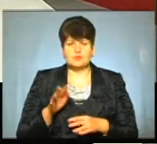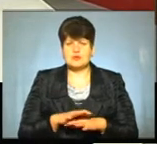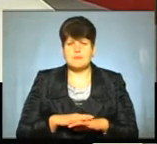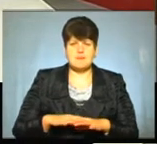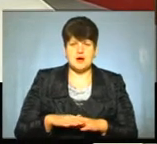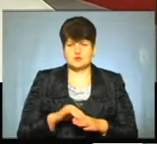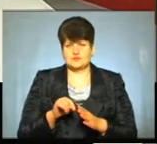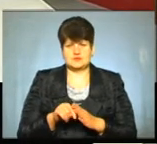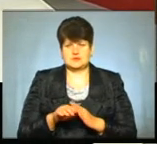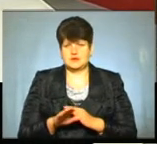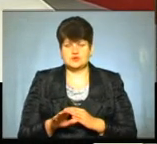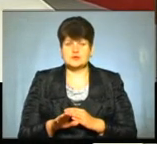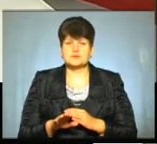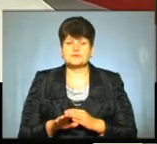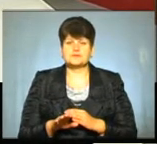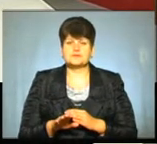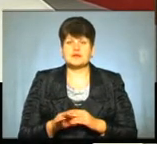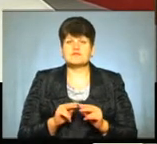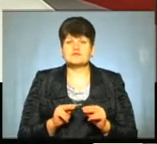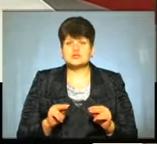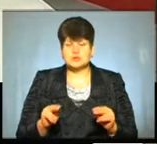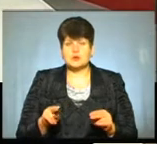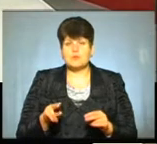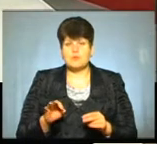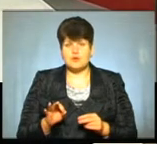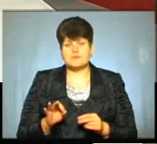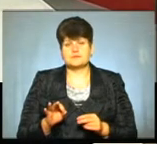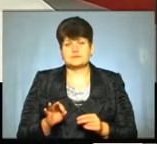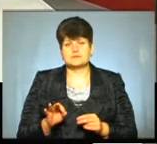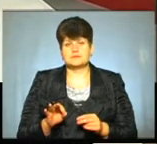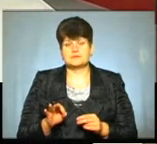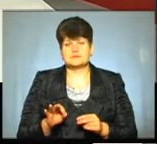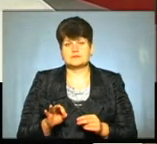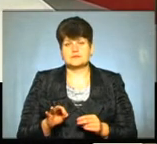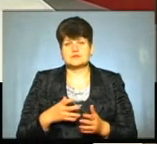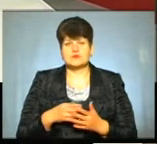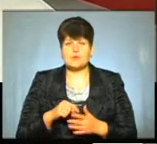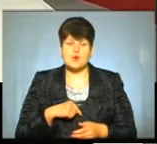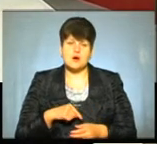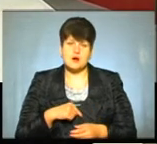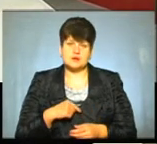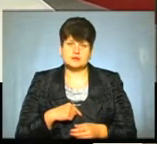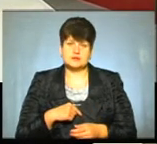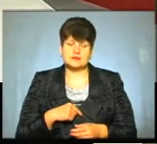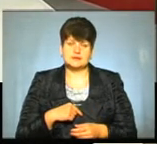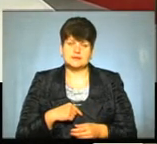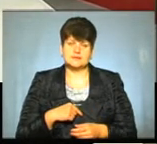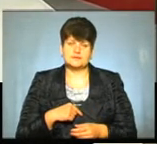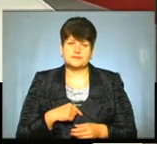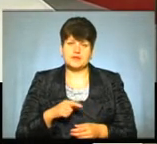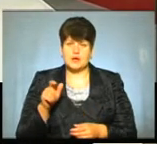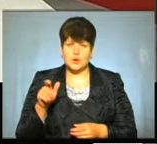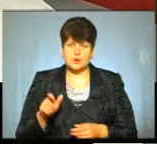набуде масового значення, бо вчитель по своїй такий, по своєму характеру, темпераменту,